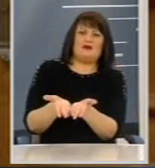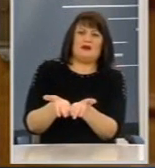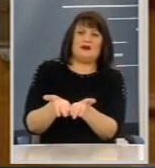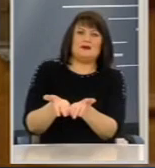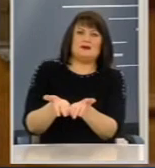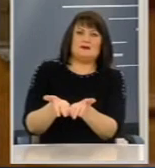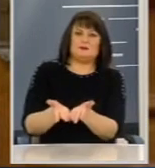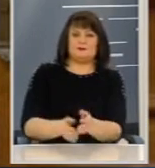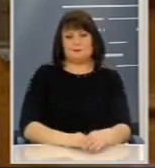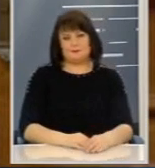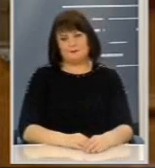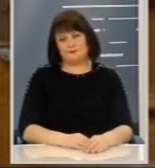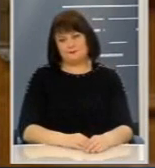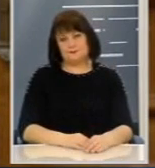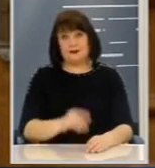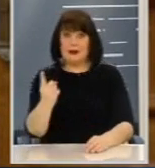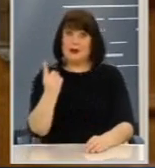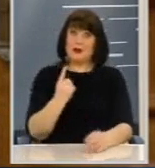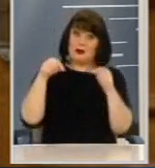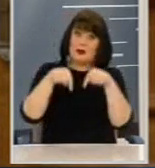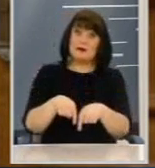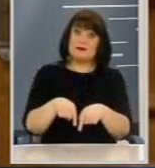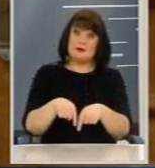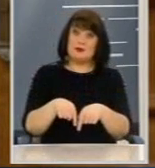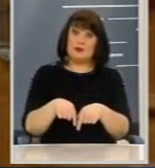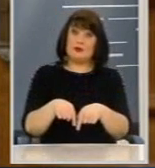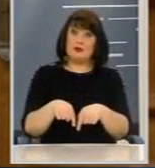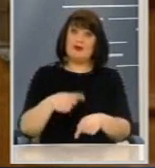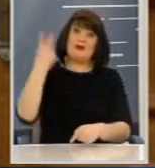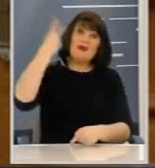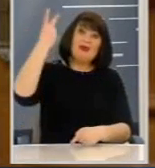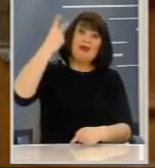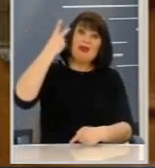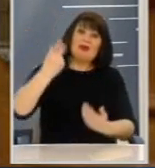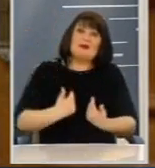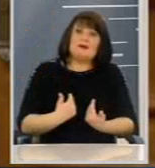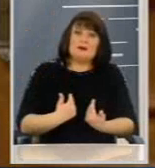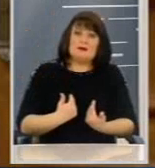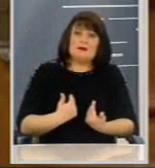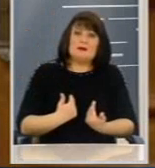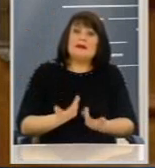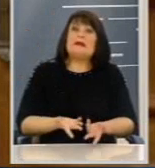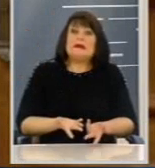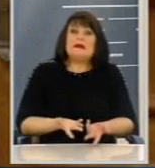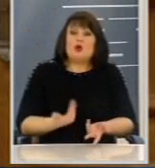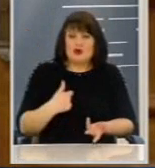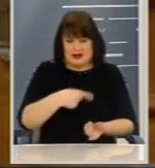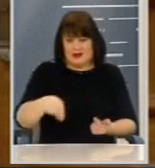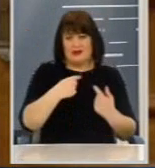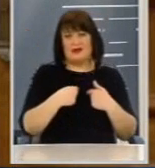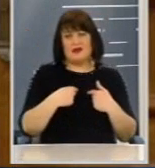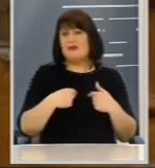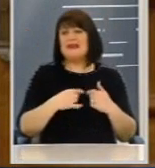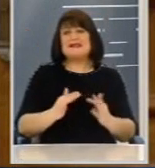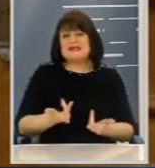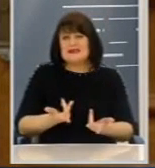συνεισφορά. Έρχεστε εδώ και μας κατηγορείτε ότι εμείς, λέει, είμαστε αυτοί